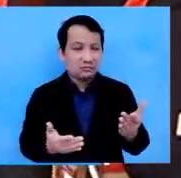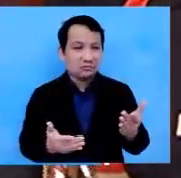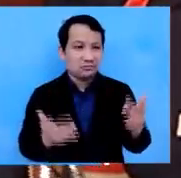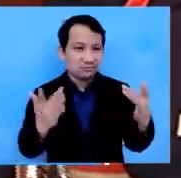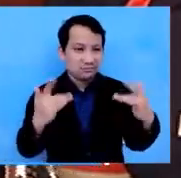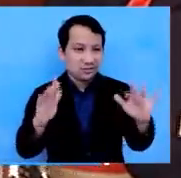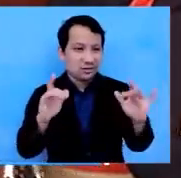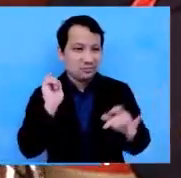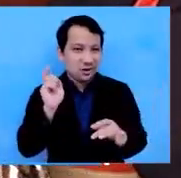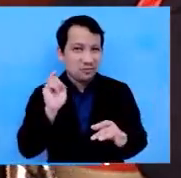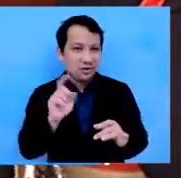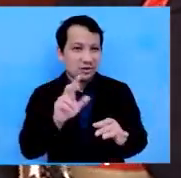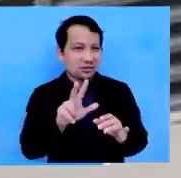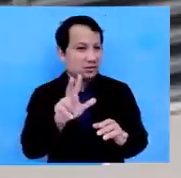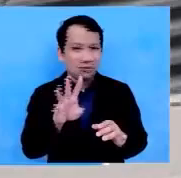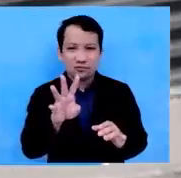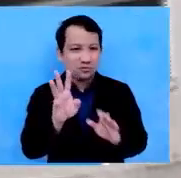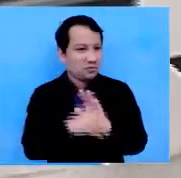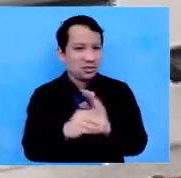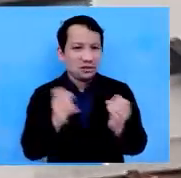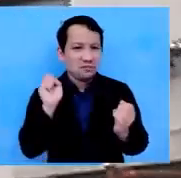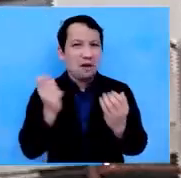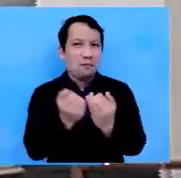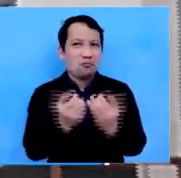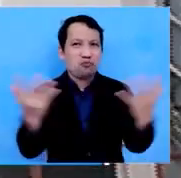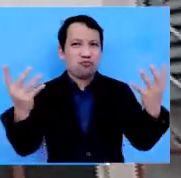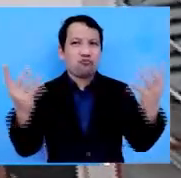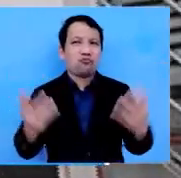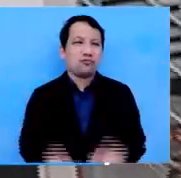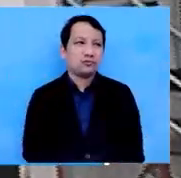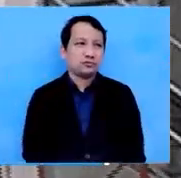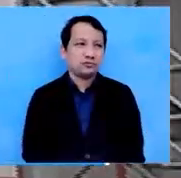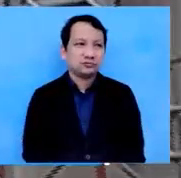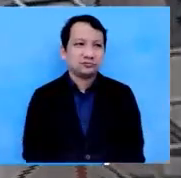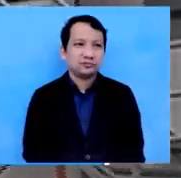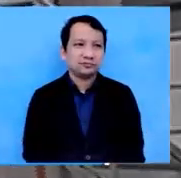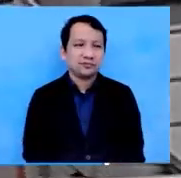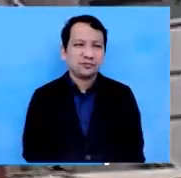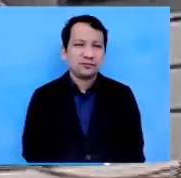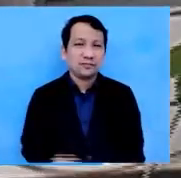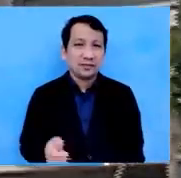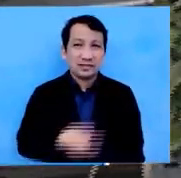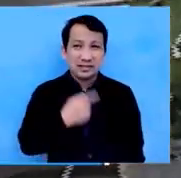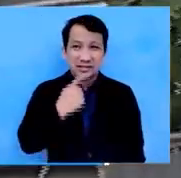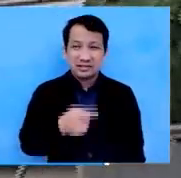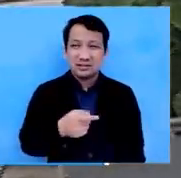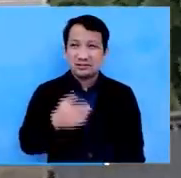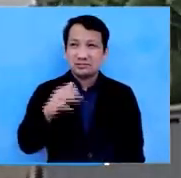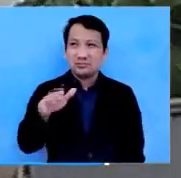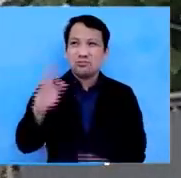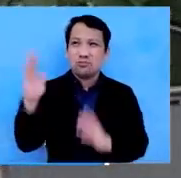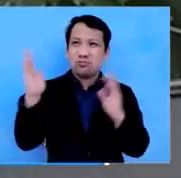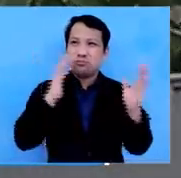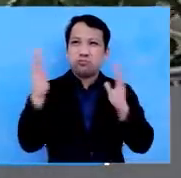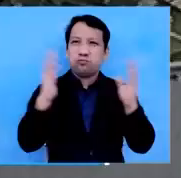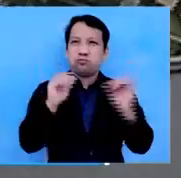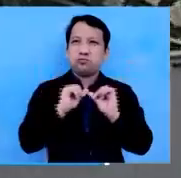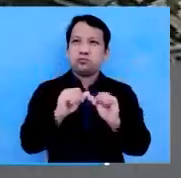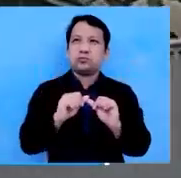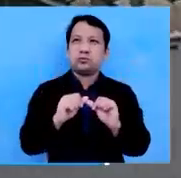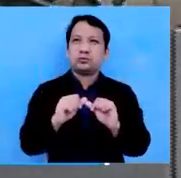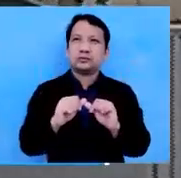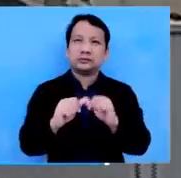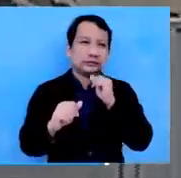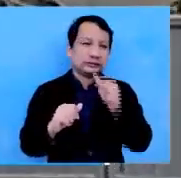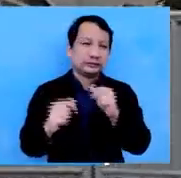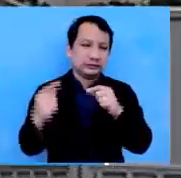3 to 4 minutes lang yan. Mabilis po siya na masunog. Nung lumakas kanina ang hangin, medyo disadvantage sa